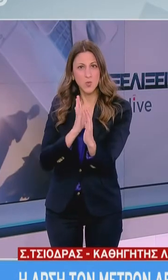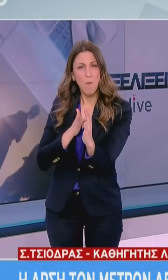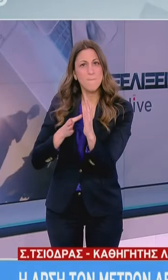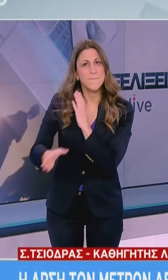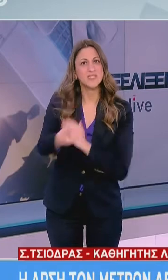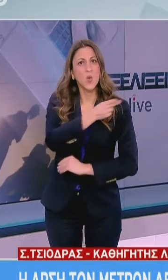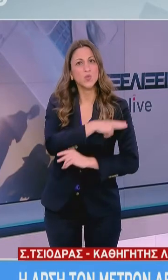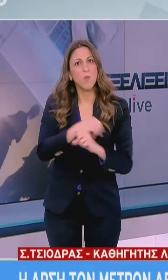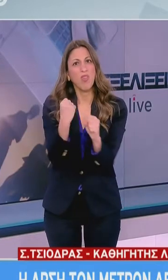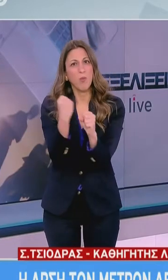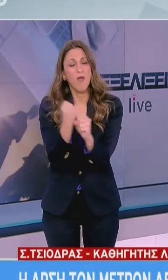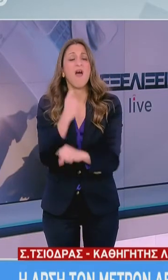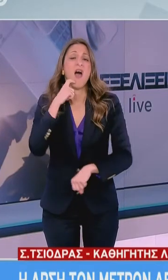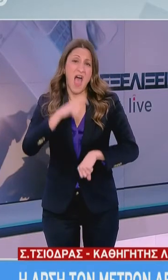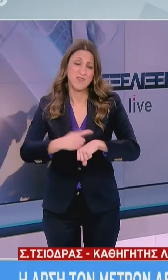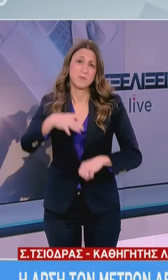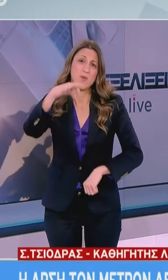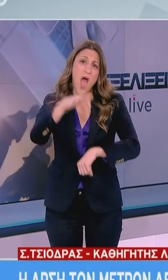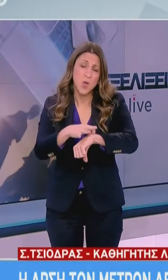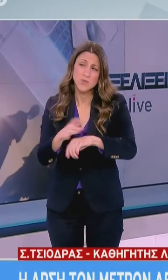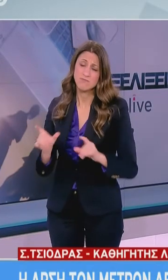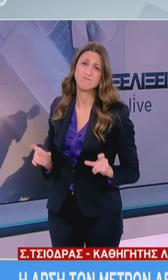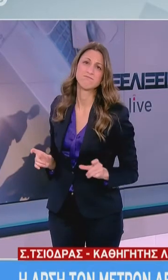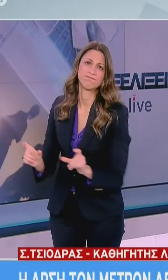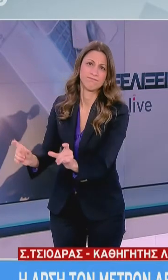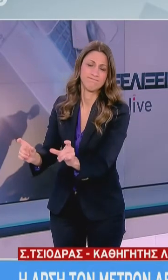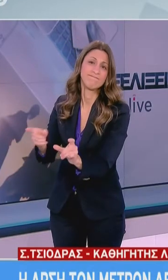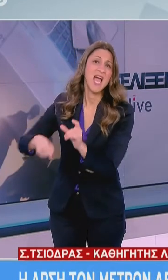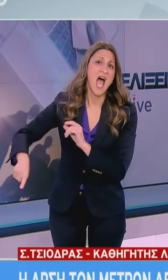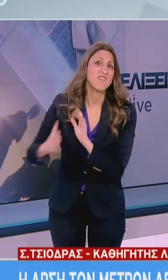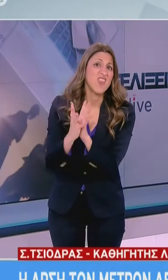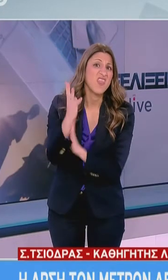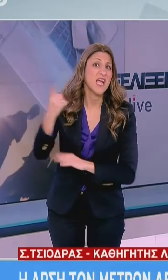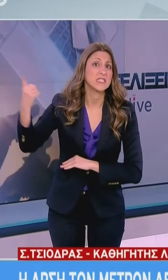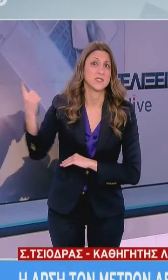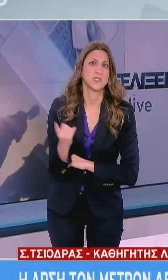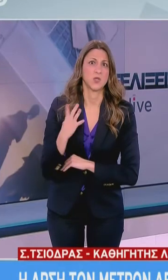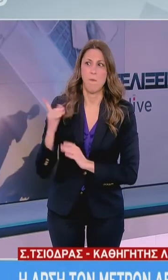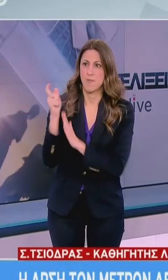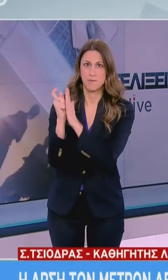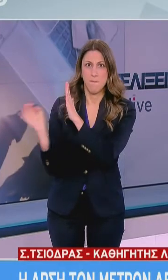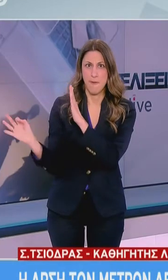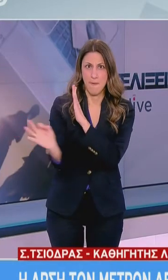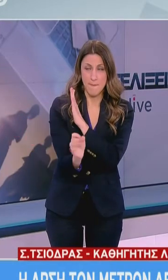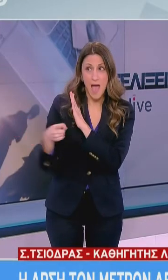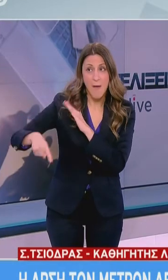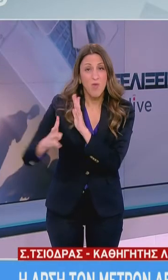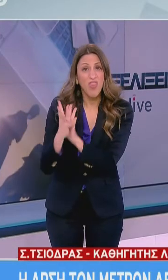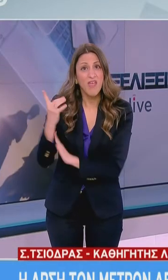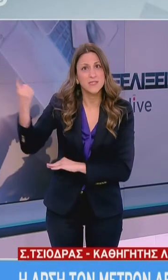υγείας είναι τώρα άρρωστοι ή σε αυτοαπομόνωση και αποτελούν το 14% των εμβεβαιωμένων περιπτώσεων στη